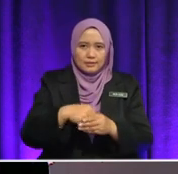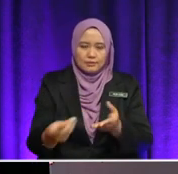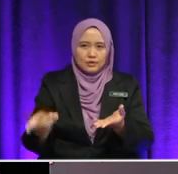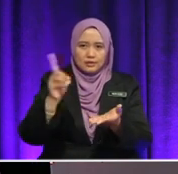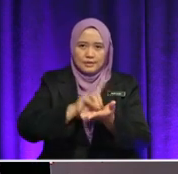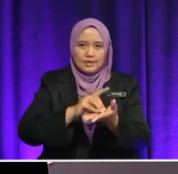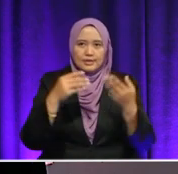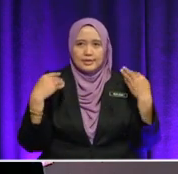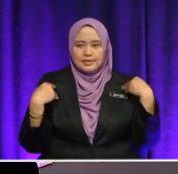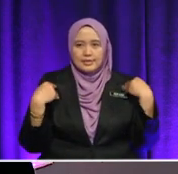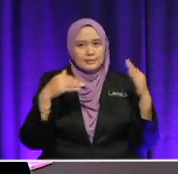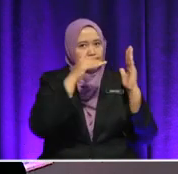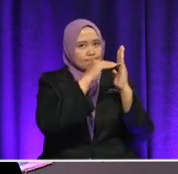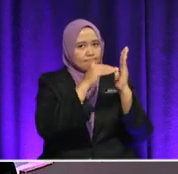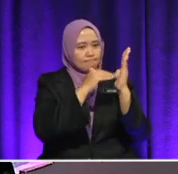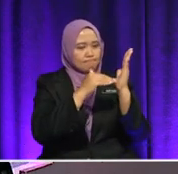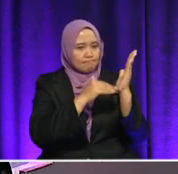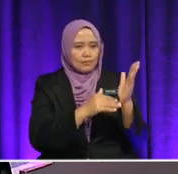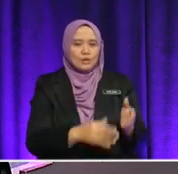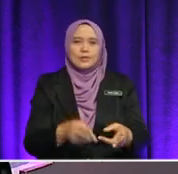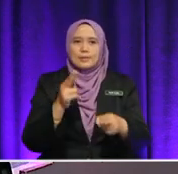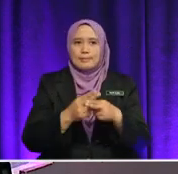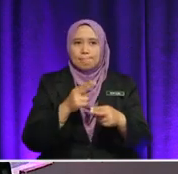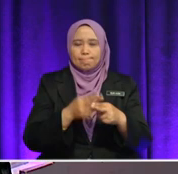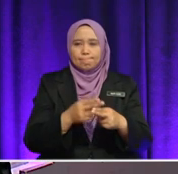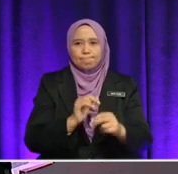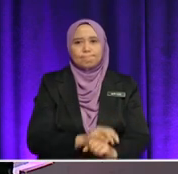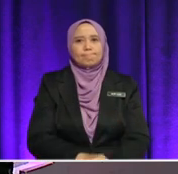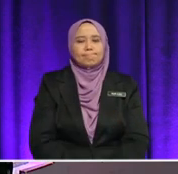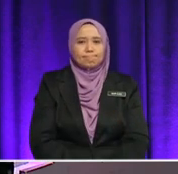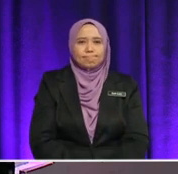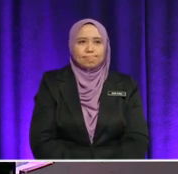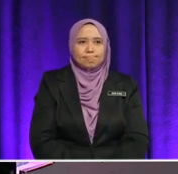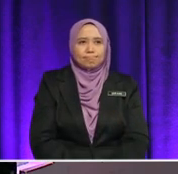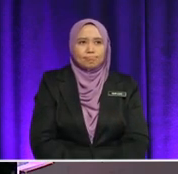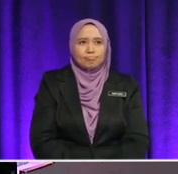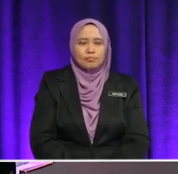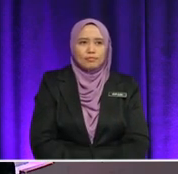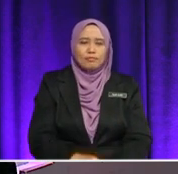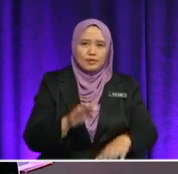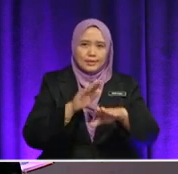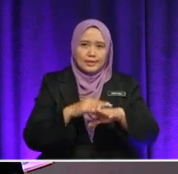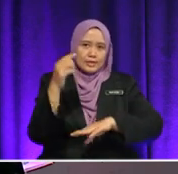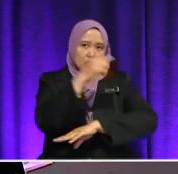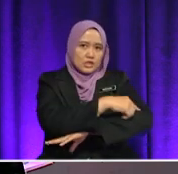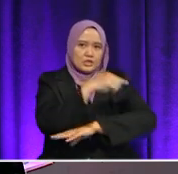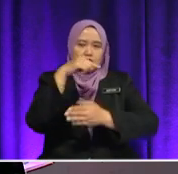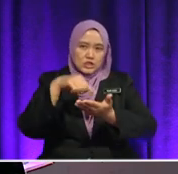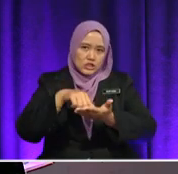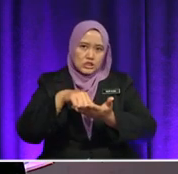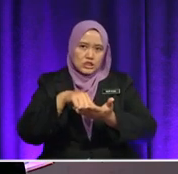dengan aku yang aku maksud tentang hari ini tadi Oke saya refleks sedikit kalau pada hari ini